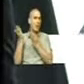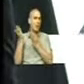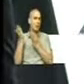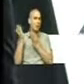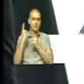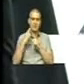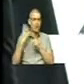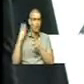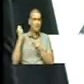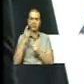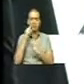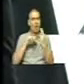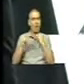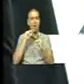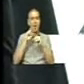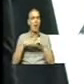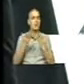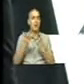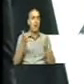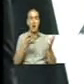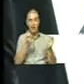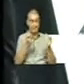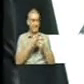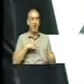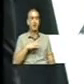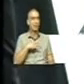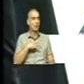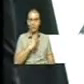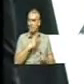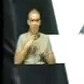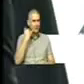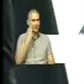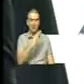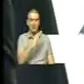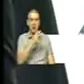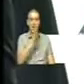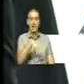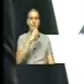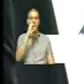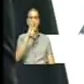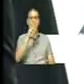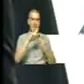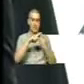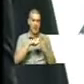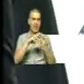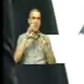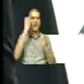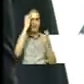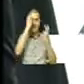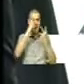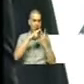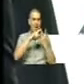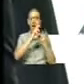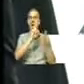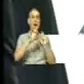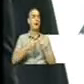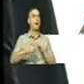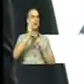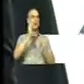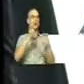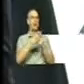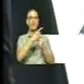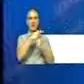הרבה שבועות, לקח את המפלגה שלנו, ולא רק הרצוג, גם קבל, מיכאלי, אחרים. הנהגת המפלגה